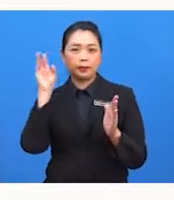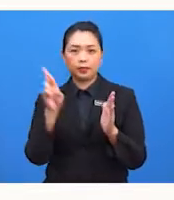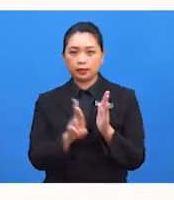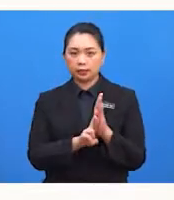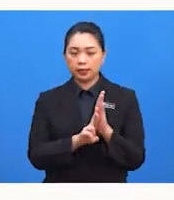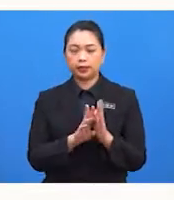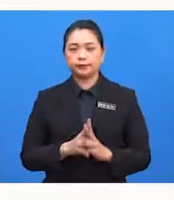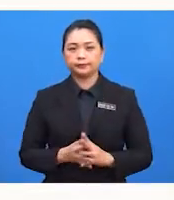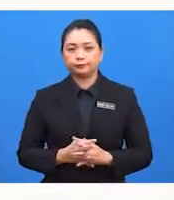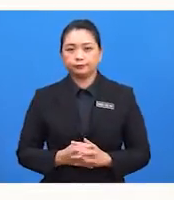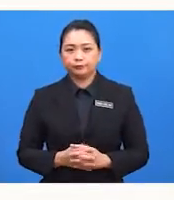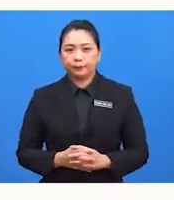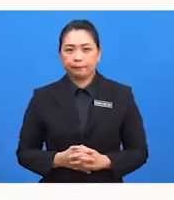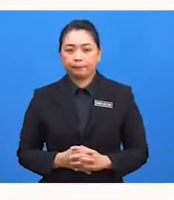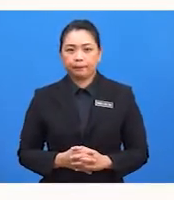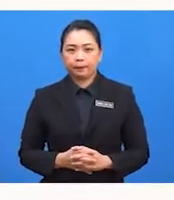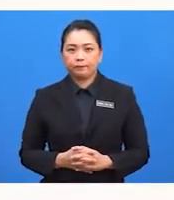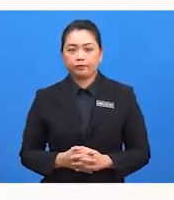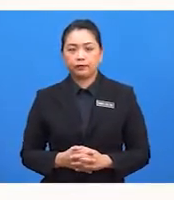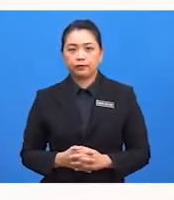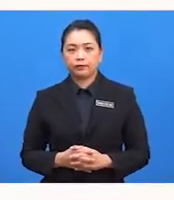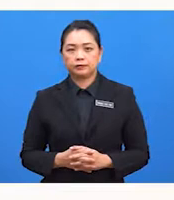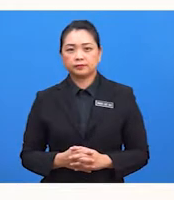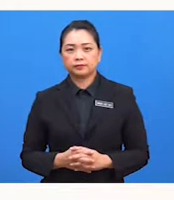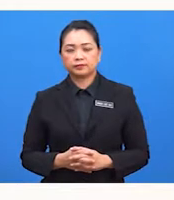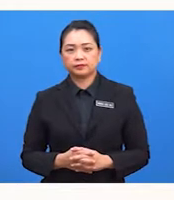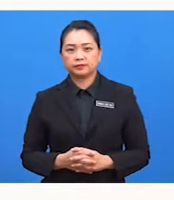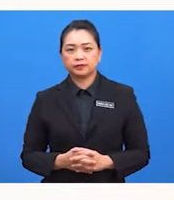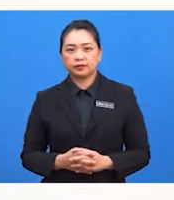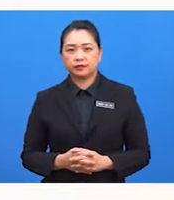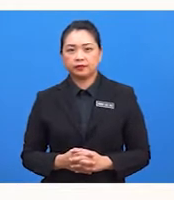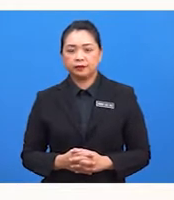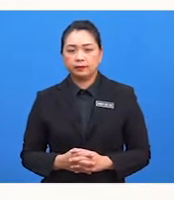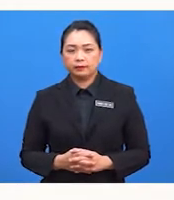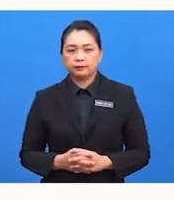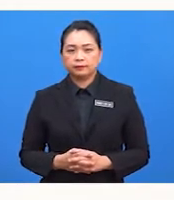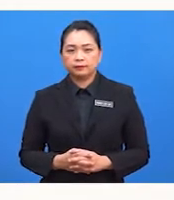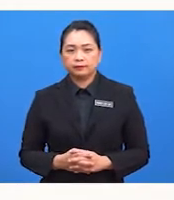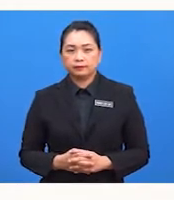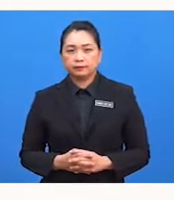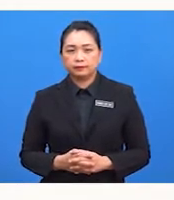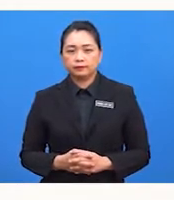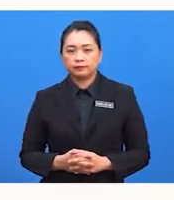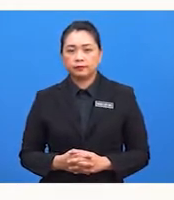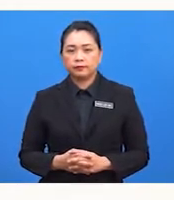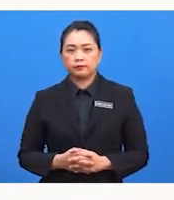Kita teruskan dengan perkara yang kedua adalah painting tools.